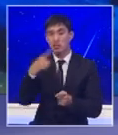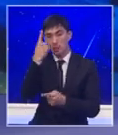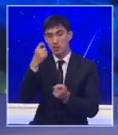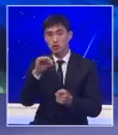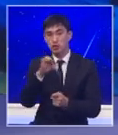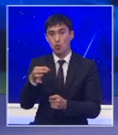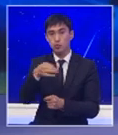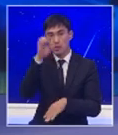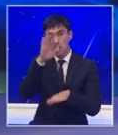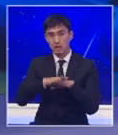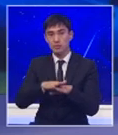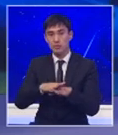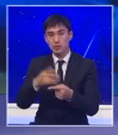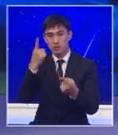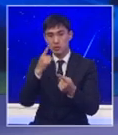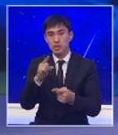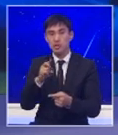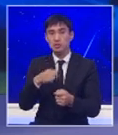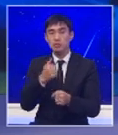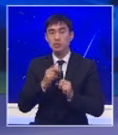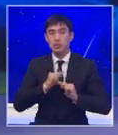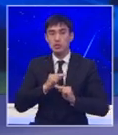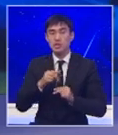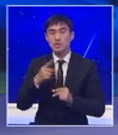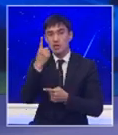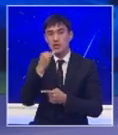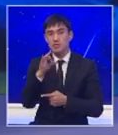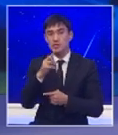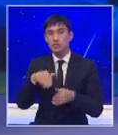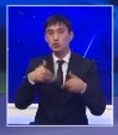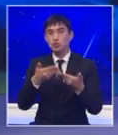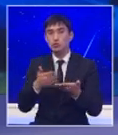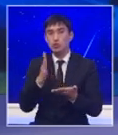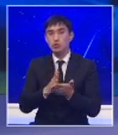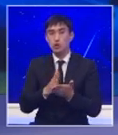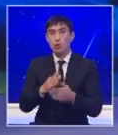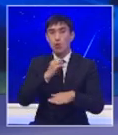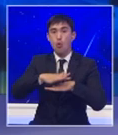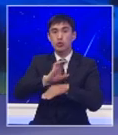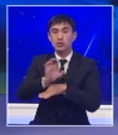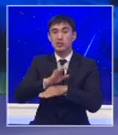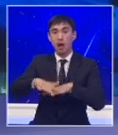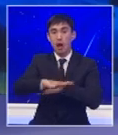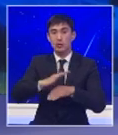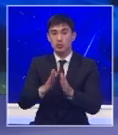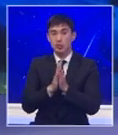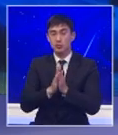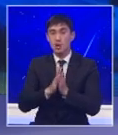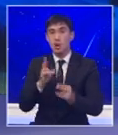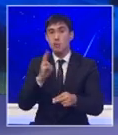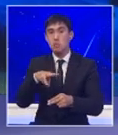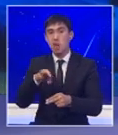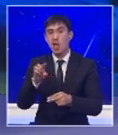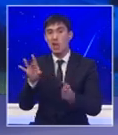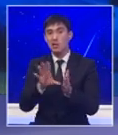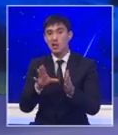Жетісу облысы әкімінің баспасөз қызметі. Инвесторлар нақты ұсыныспен келіпті, өндірістік алаң сұрапты. Айта кетелік, Миелик Металл компаниясы